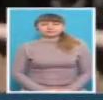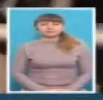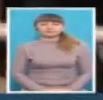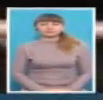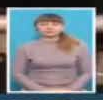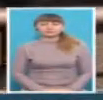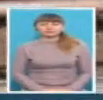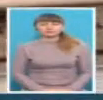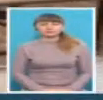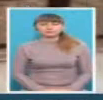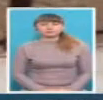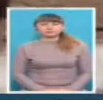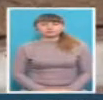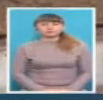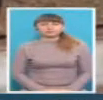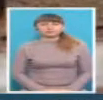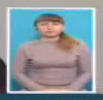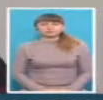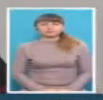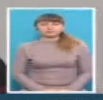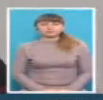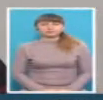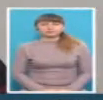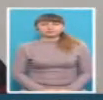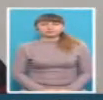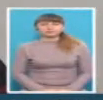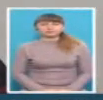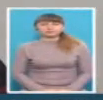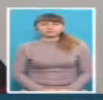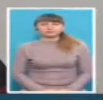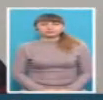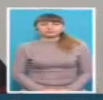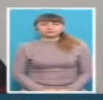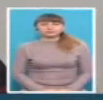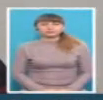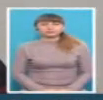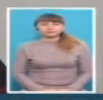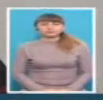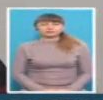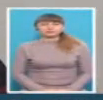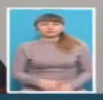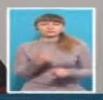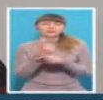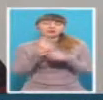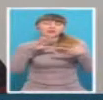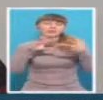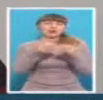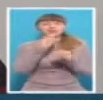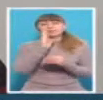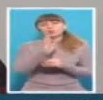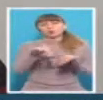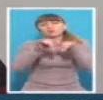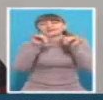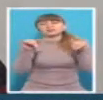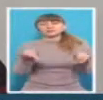6,7%, жұмыртқа өндірісі 100% өсті. Бұл көрсеткіштер едәуір жоғарылайды, өйткені біз бірнеше күннен кейін Арқалық қаласында ірі